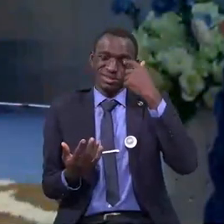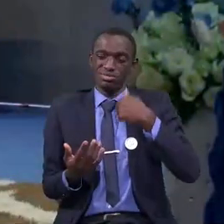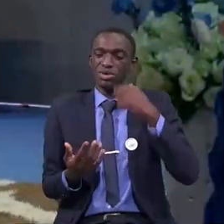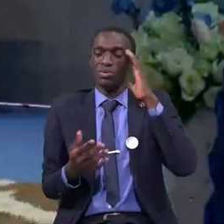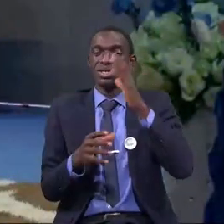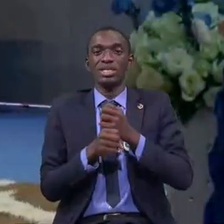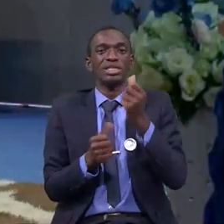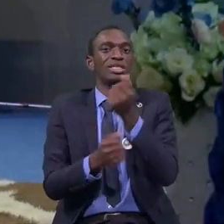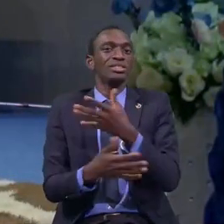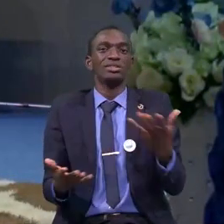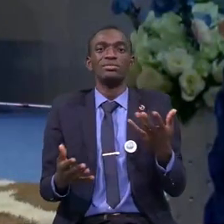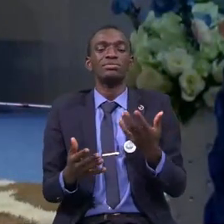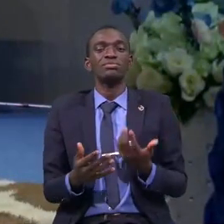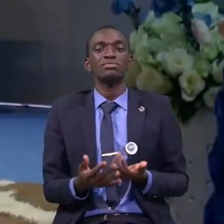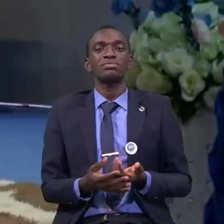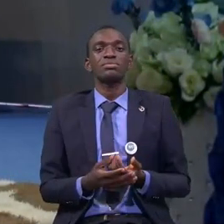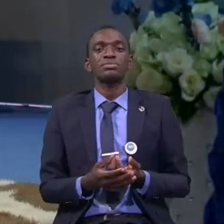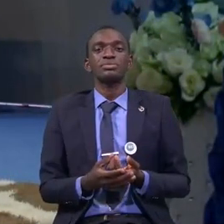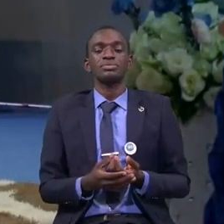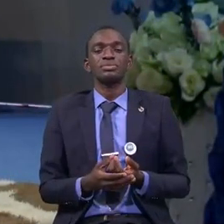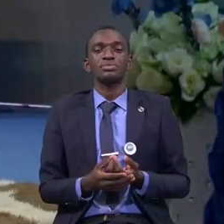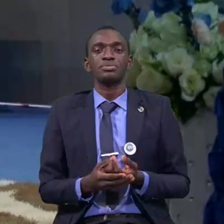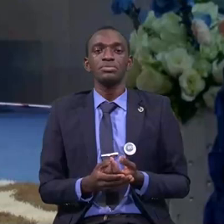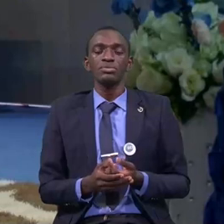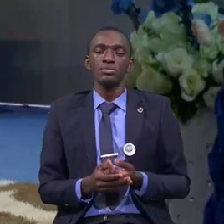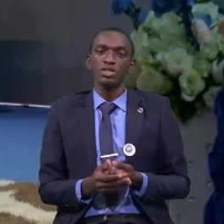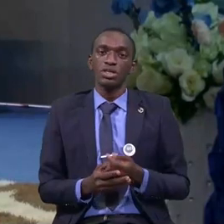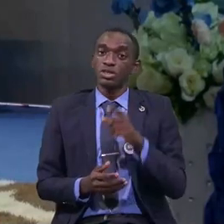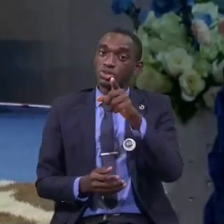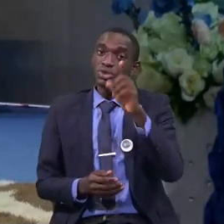Et dit, ah, est-ce que je pense que je peux avoir quelque chose?